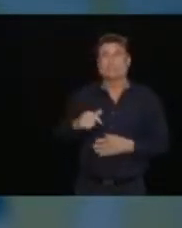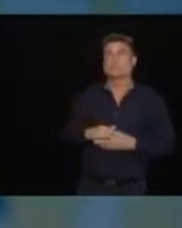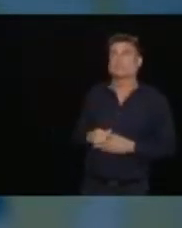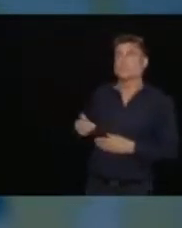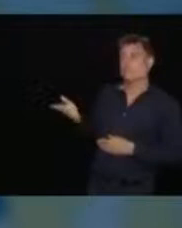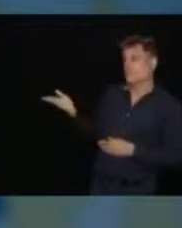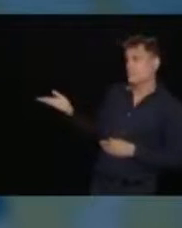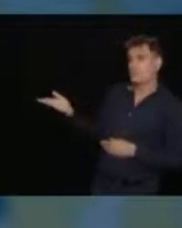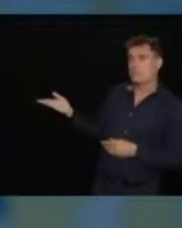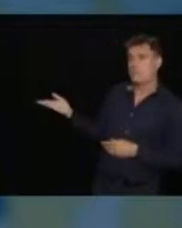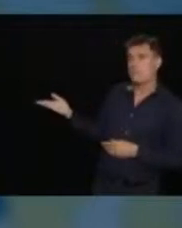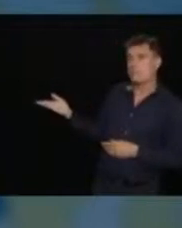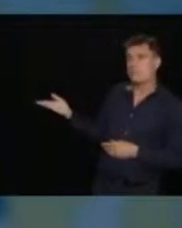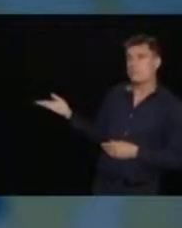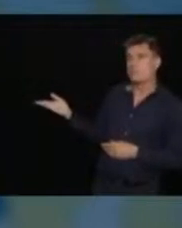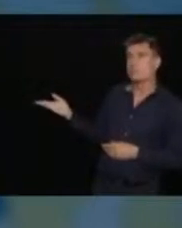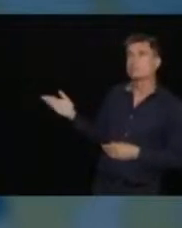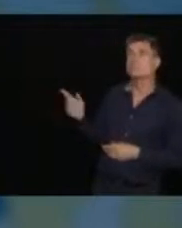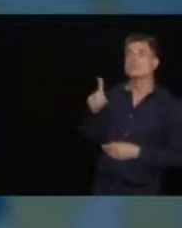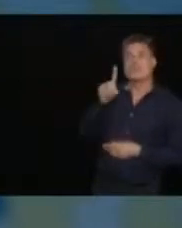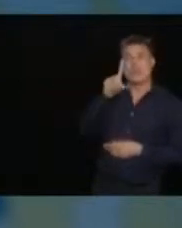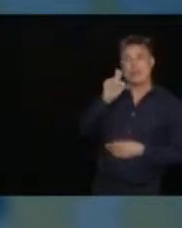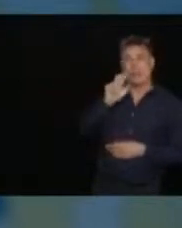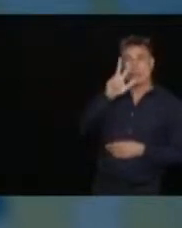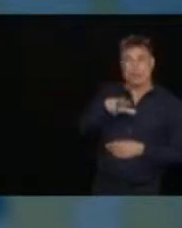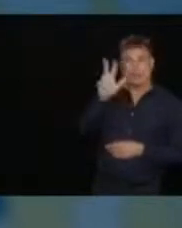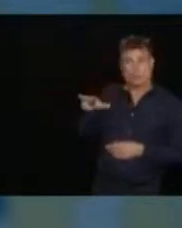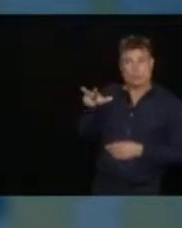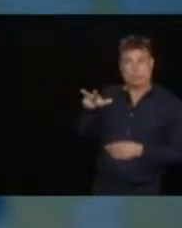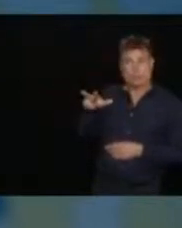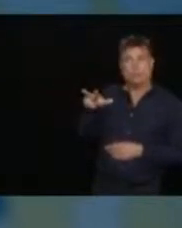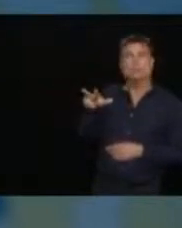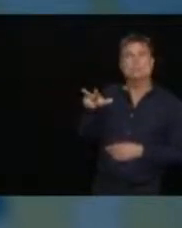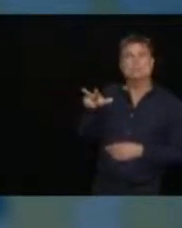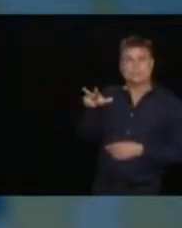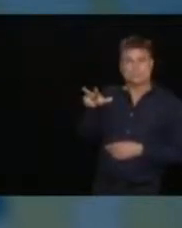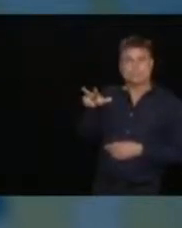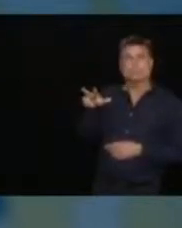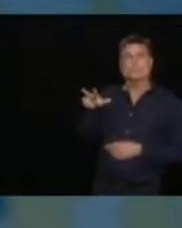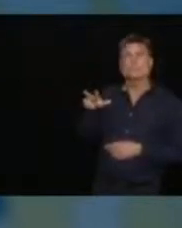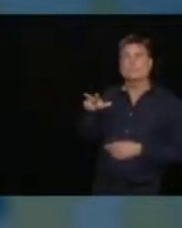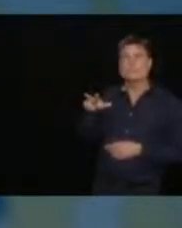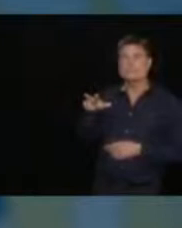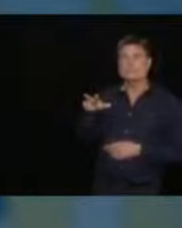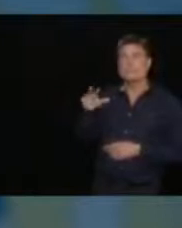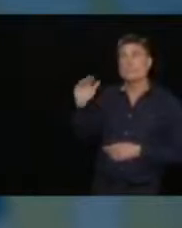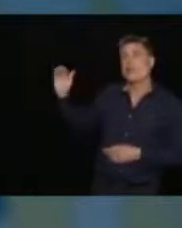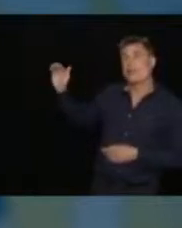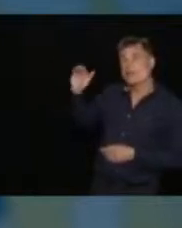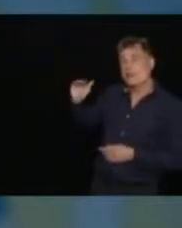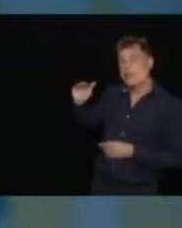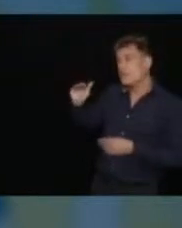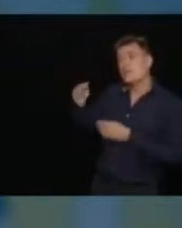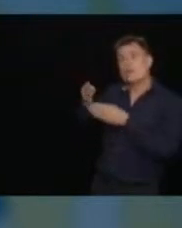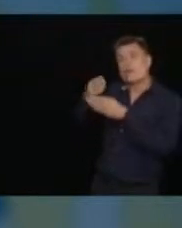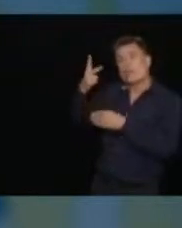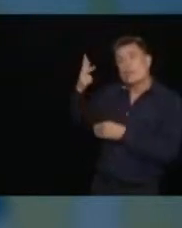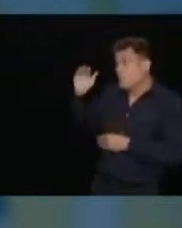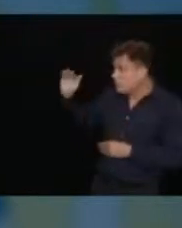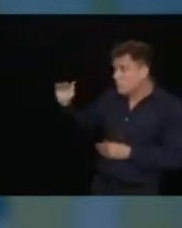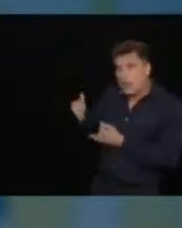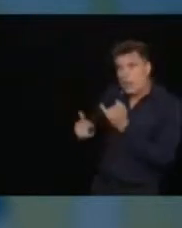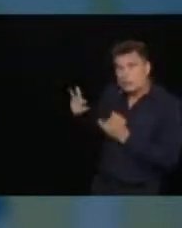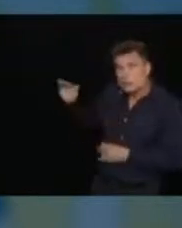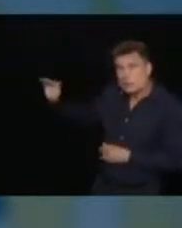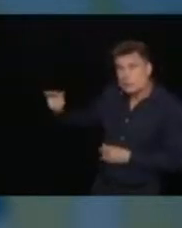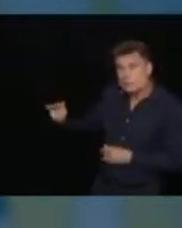Very high. 相当高， so we know that about 1 in 5 people who are infected 所以5个人感染里边就有1个死亡，死于